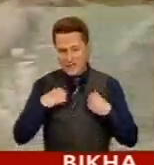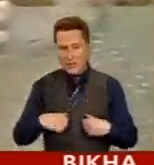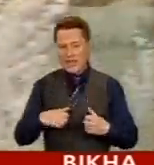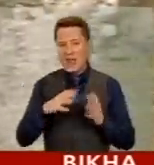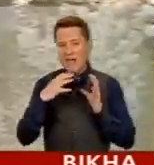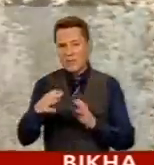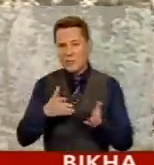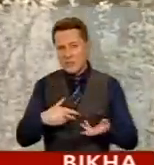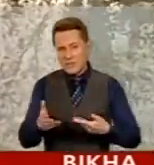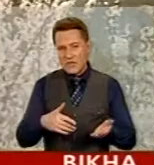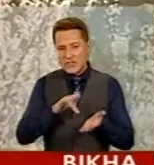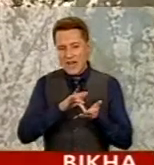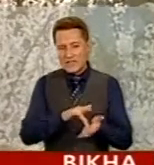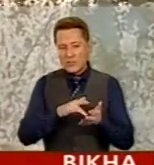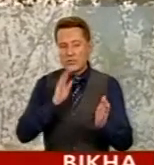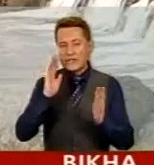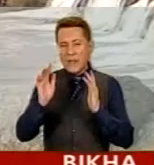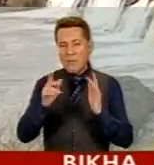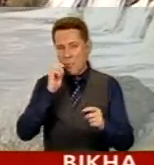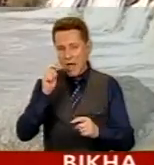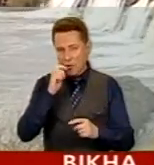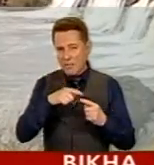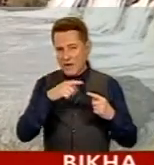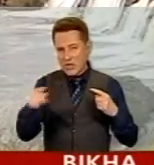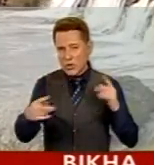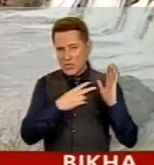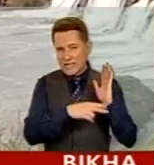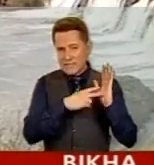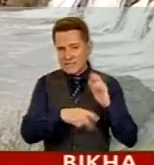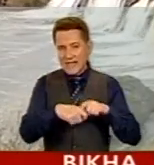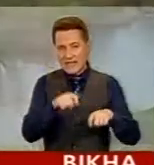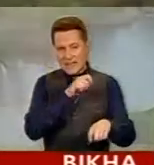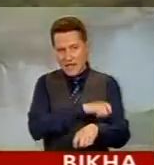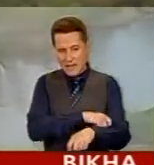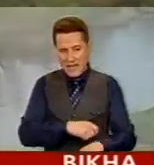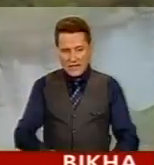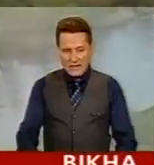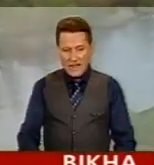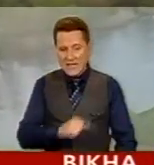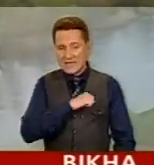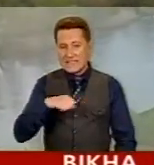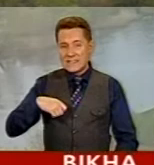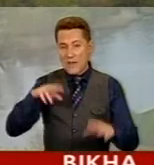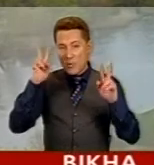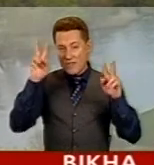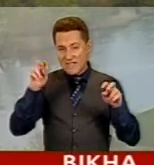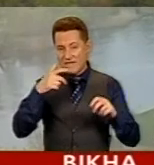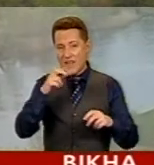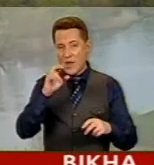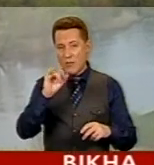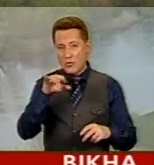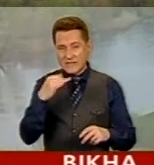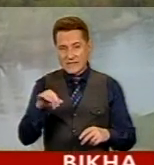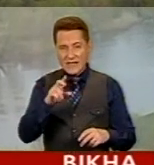піші екскурсії парком «Бузький гард». Він протягнувся на 70 кілометрів вздовж Південного Бугу. Само названня «Бузький гард», воно